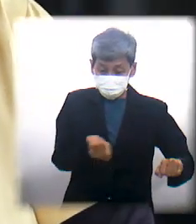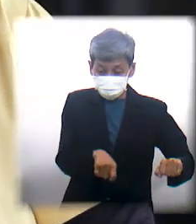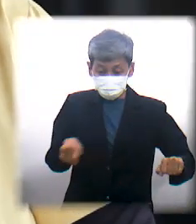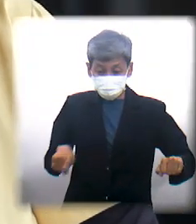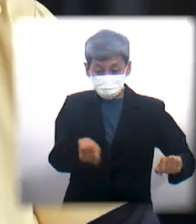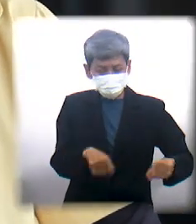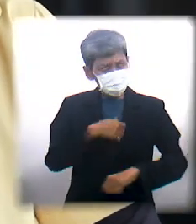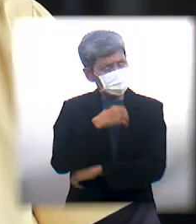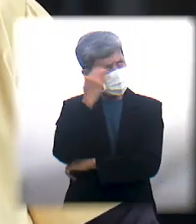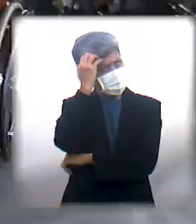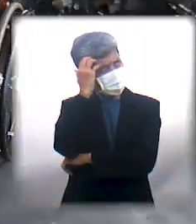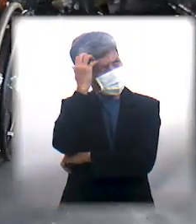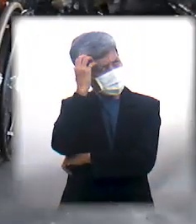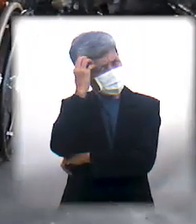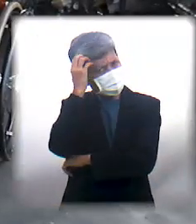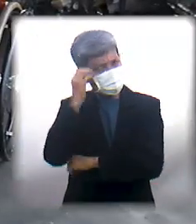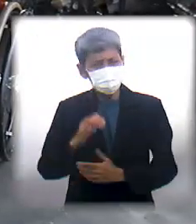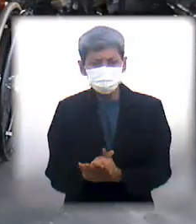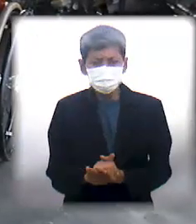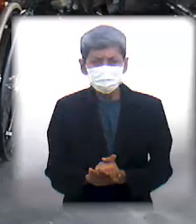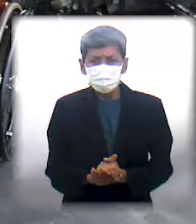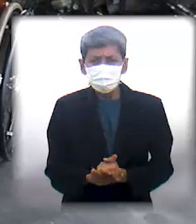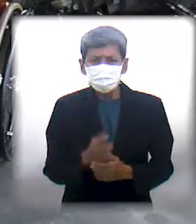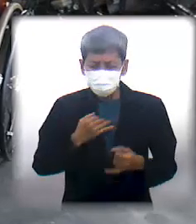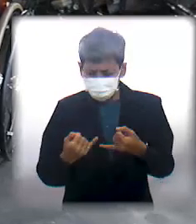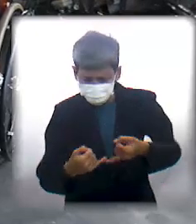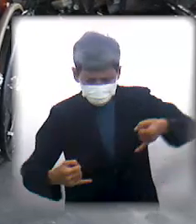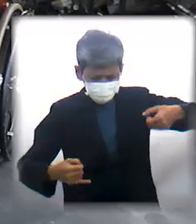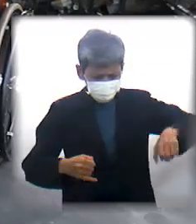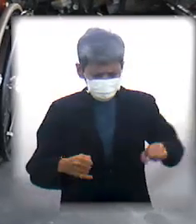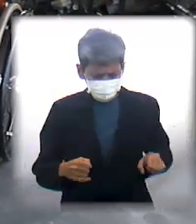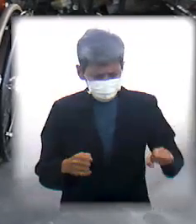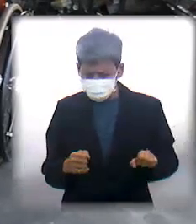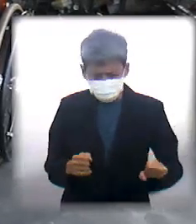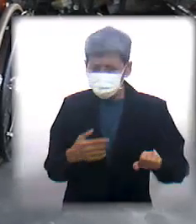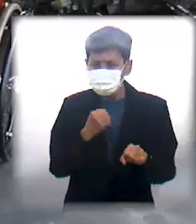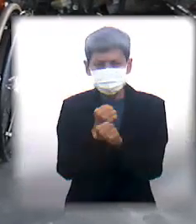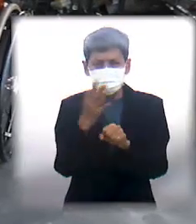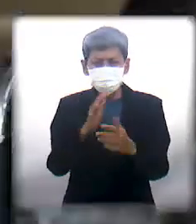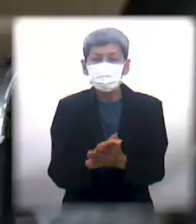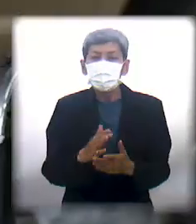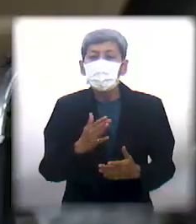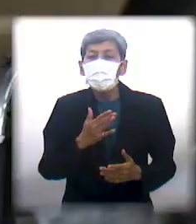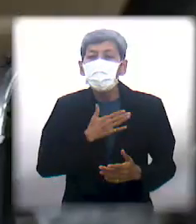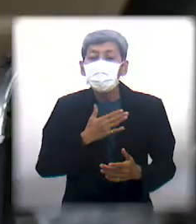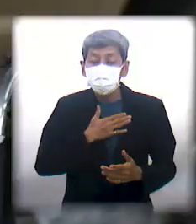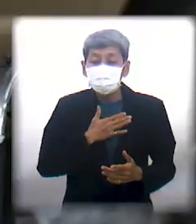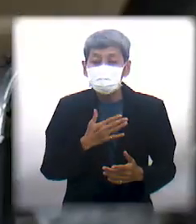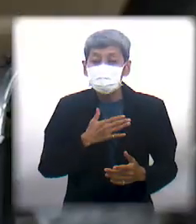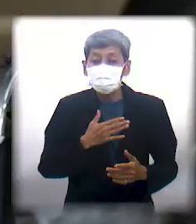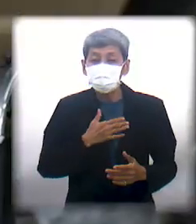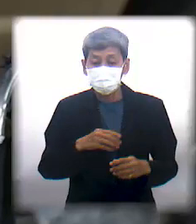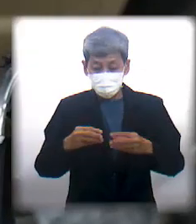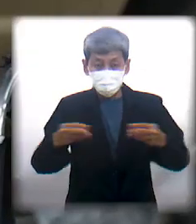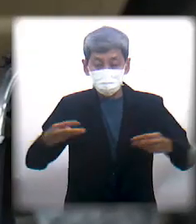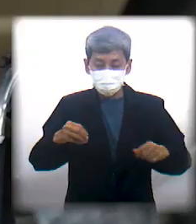นึกภาพไม่ออก เพราะผมจะไม่ ได้ปรับอะไร ไม่ได้ปรับอะไรเลยครับเพราะว่าเวลาผมซ่อมรถคันอื่นอย่างเงี้ยผมก็จะ